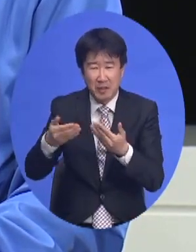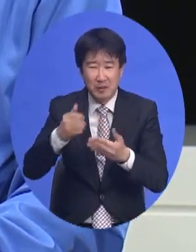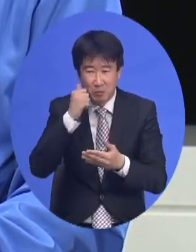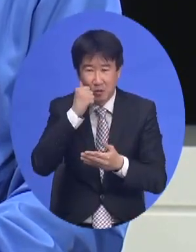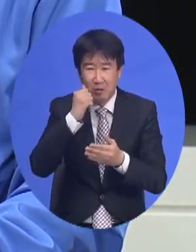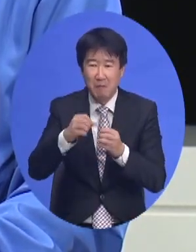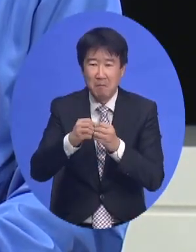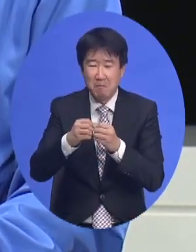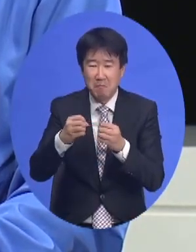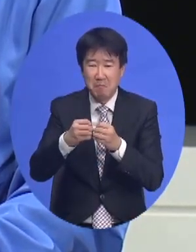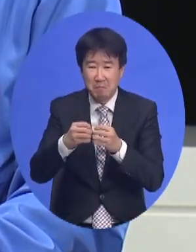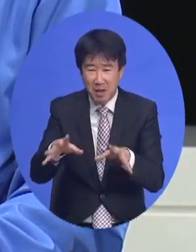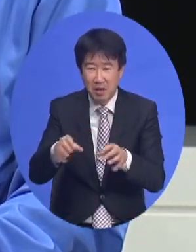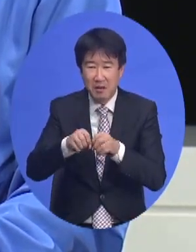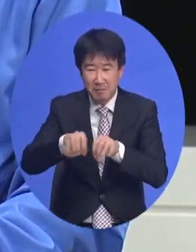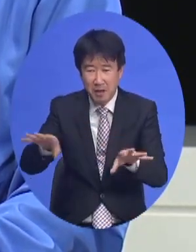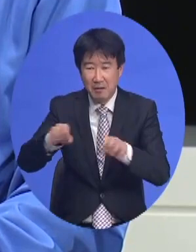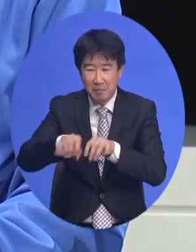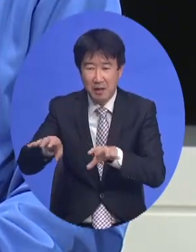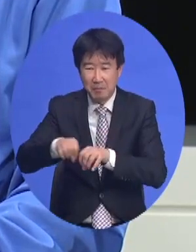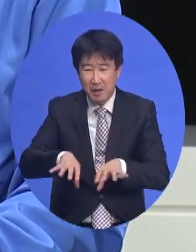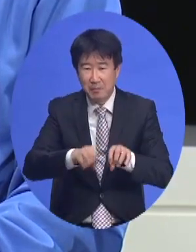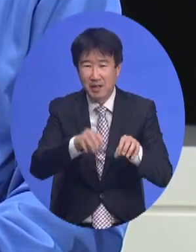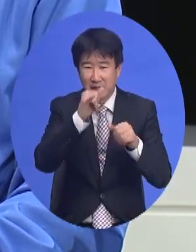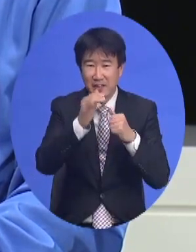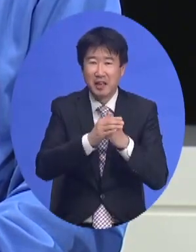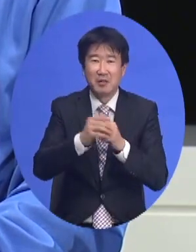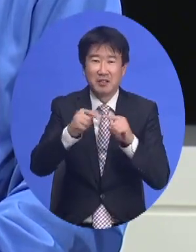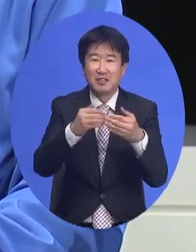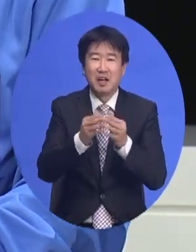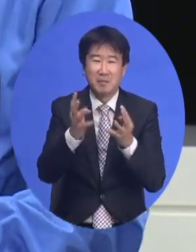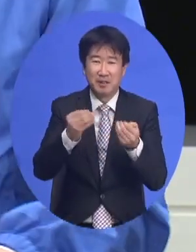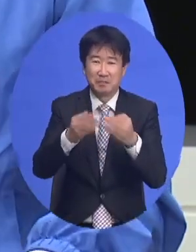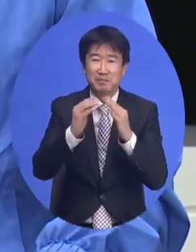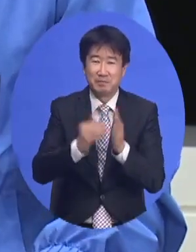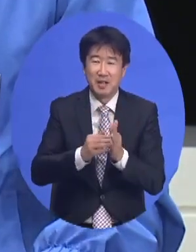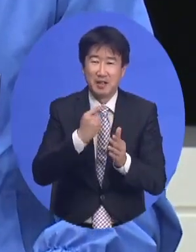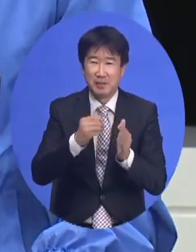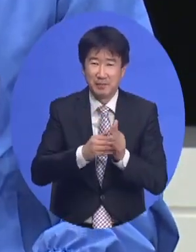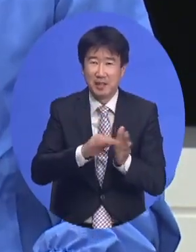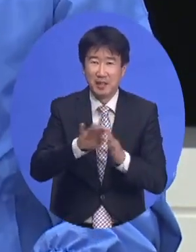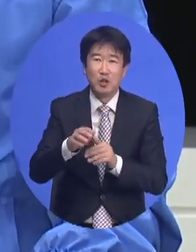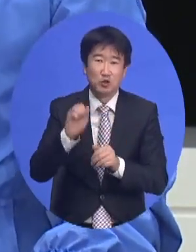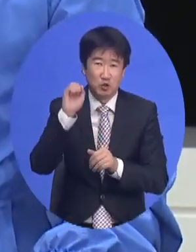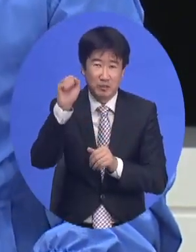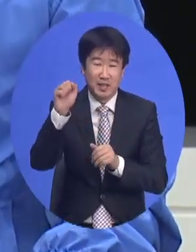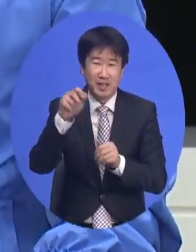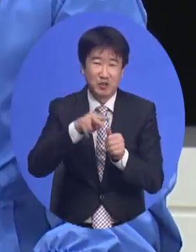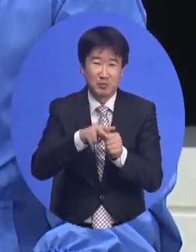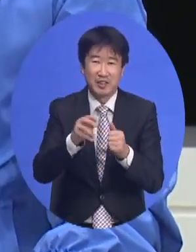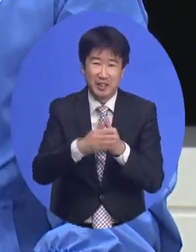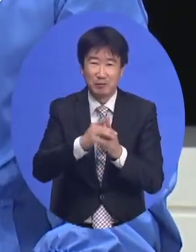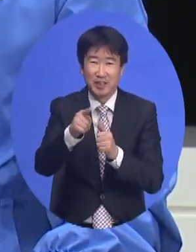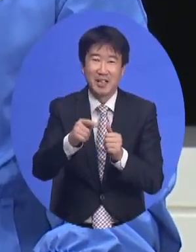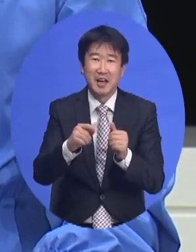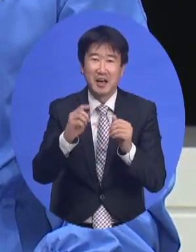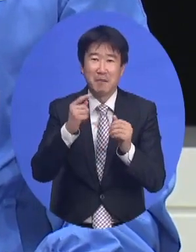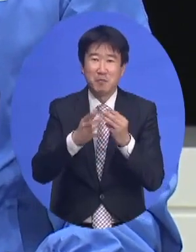그것이 해산됐습니다. 그래서 많은 정당을 만들게 되었고 또 출마도 그렇게 해서 출마하게 되었습니다.